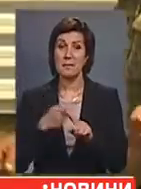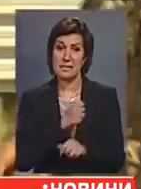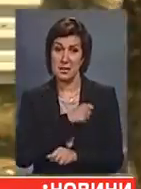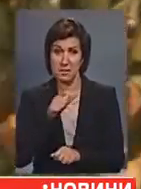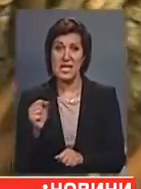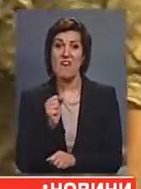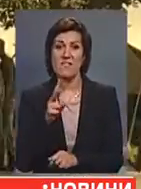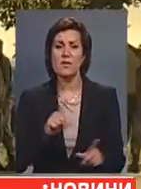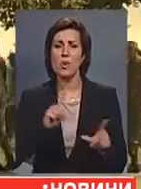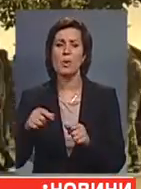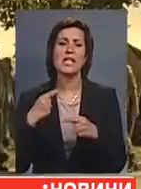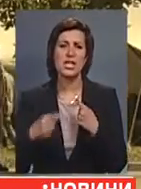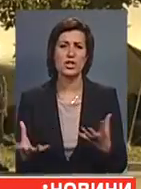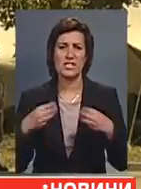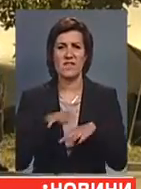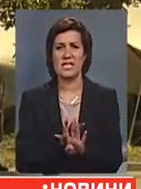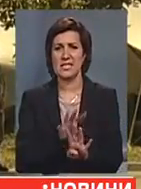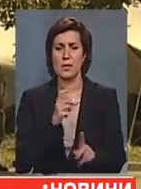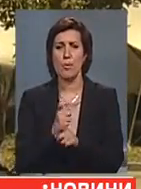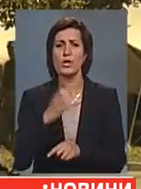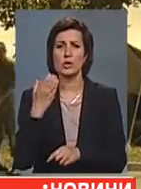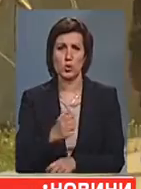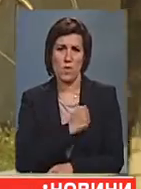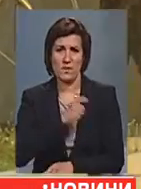бійців в Авдіївку поїхав інший зведений загін. Понад 100